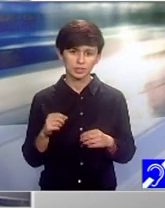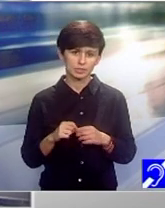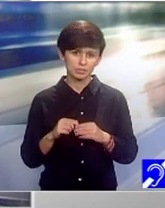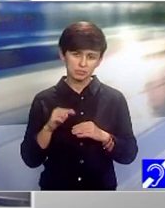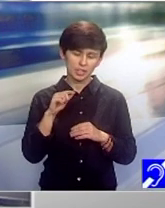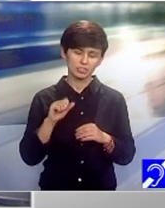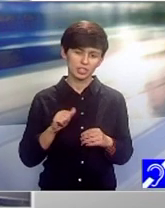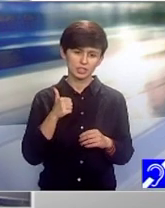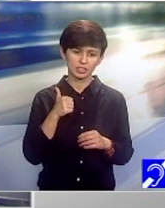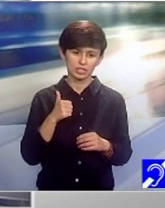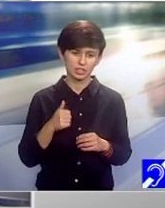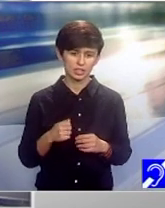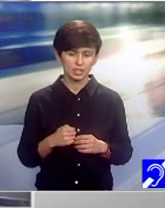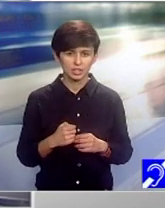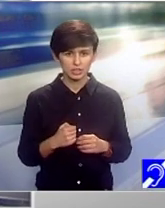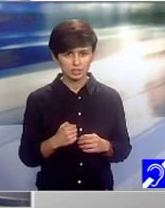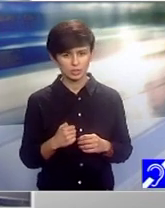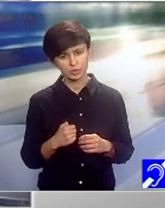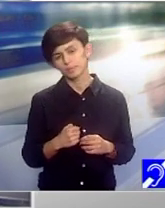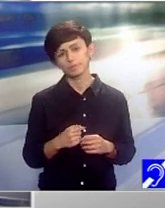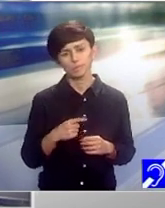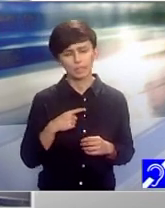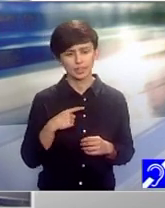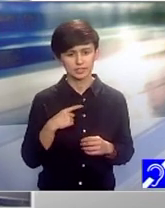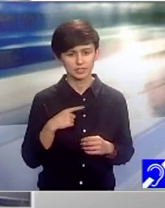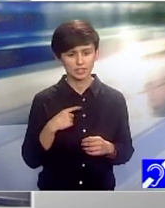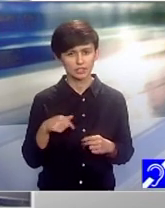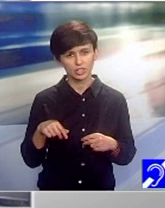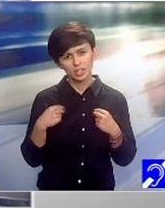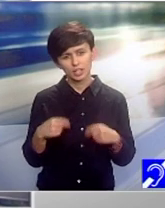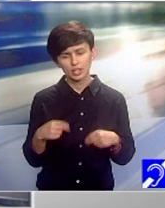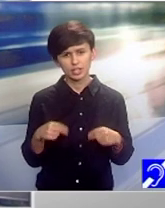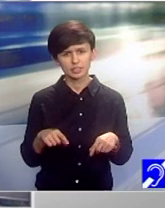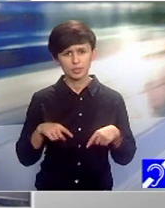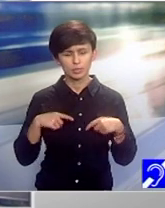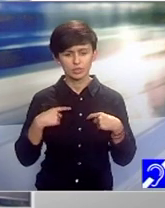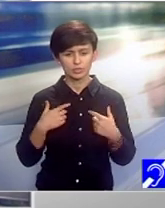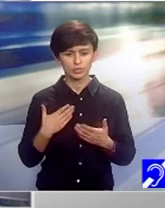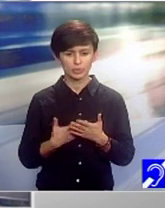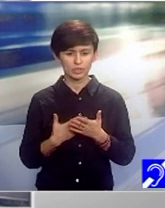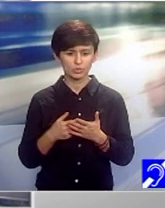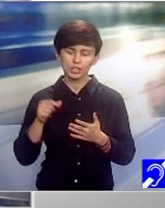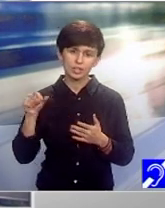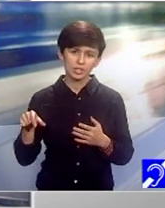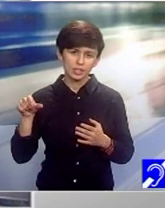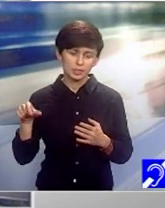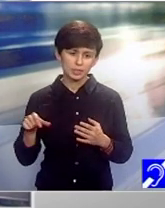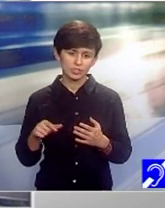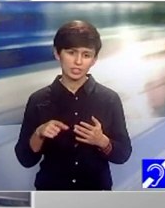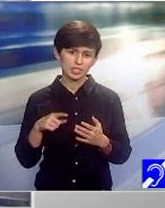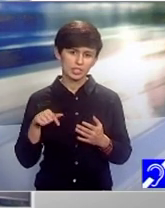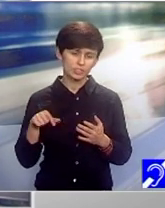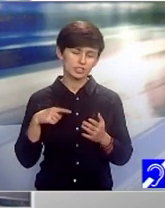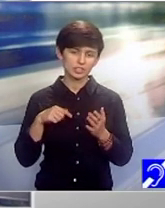aia. Da. Deci, din nou revin la acel exemplu viu, deoarece temerarii sunt dovada vie,